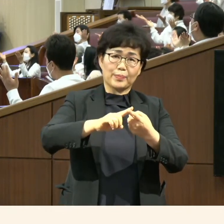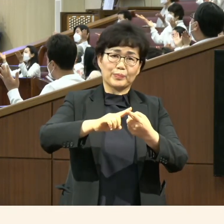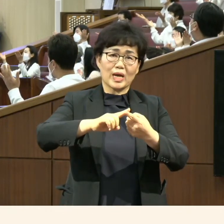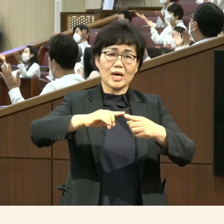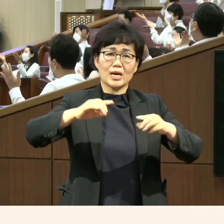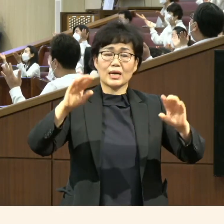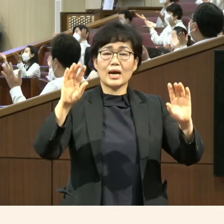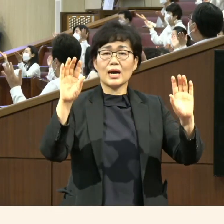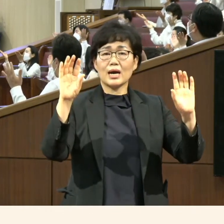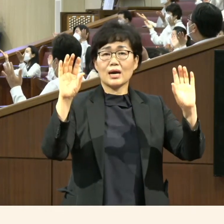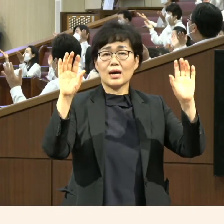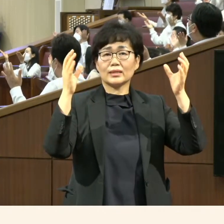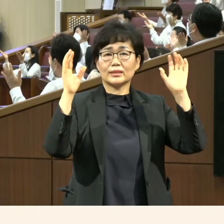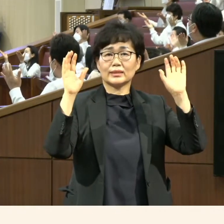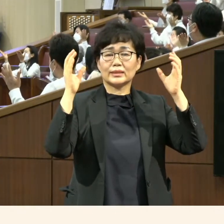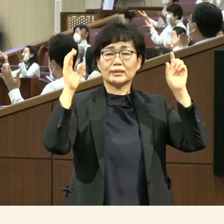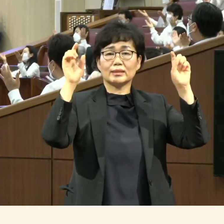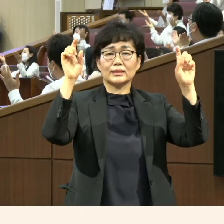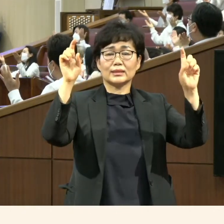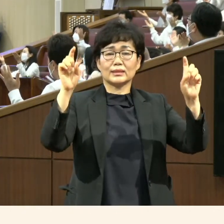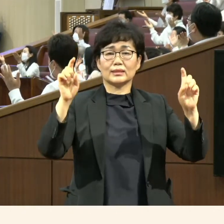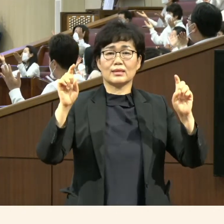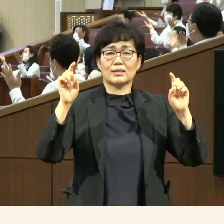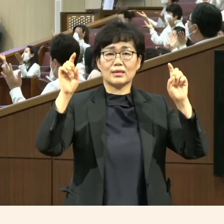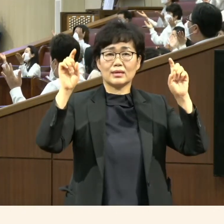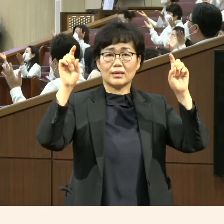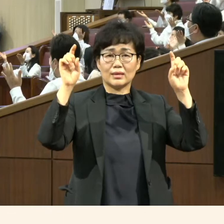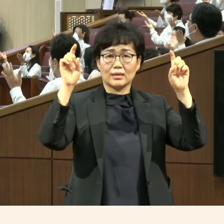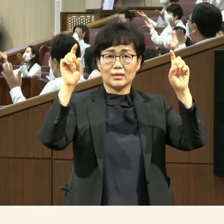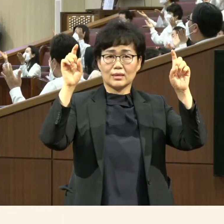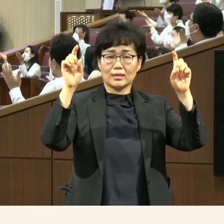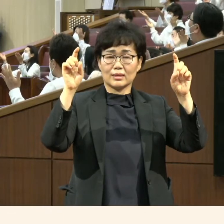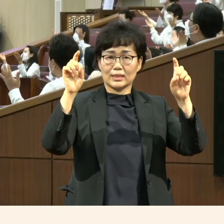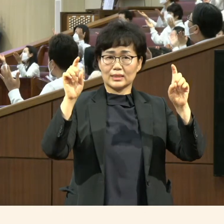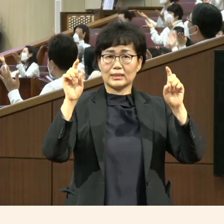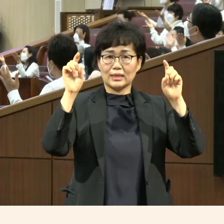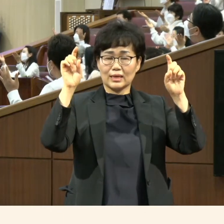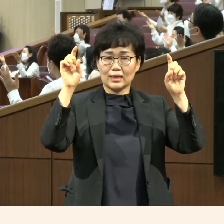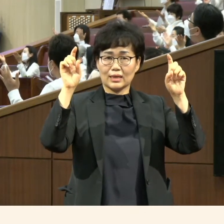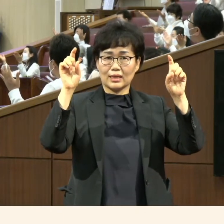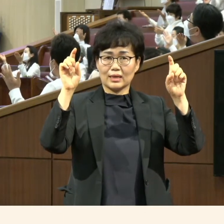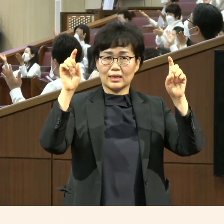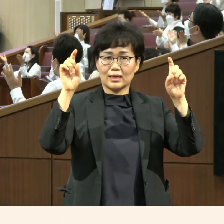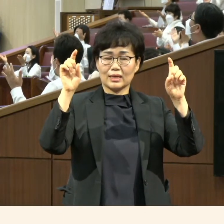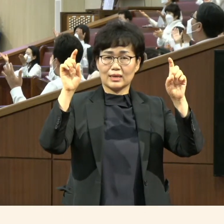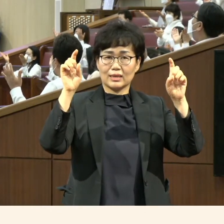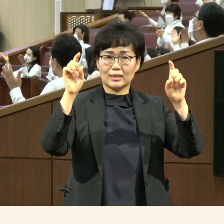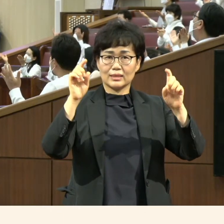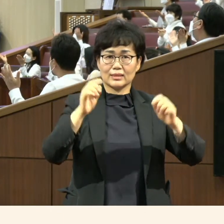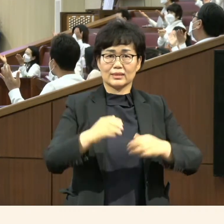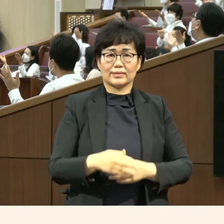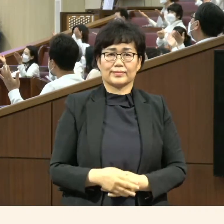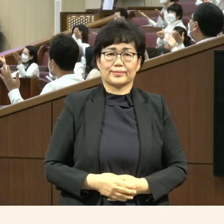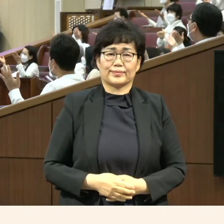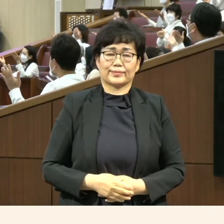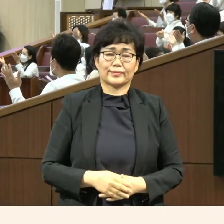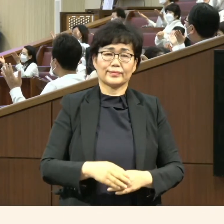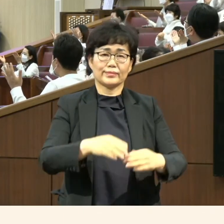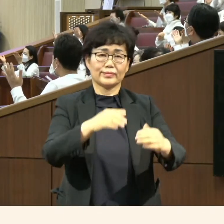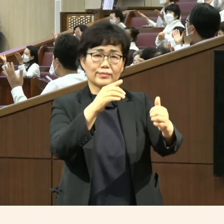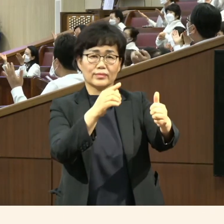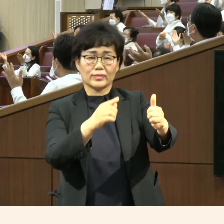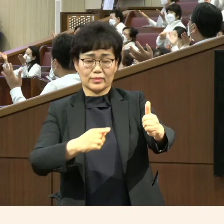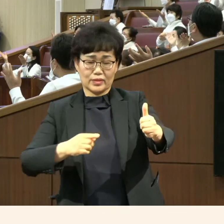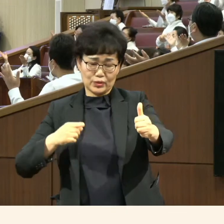우리 합당한 영광을, 합당한 찬양을 주님 앞에 올려드립니다. 주님은 죽임당하신 어린